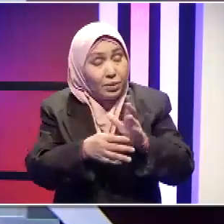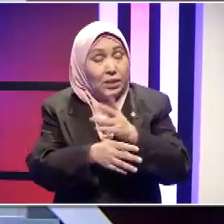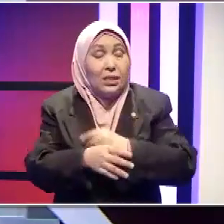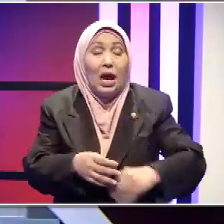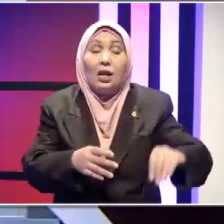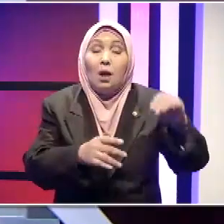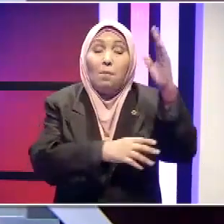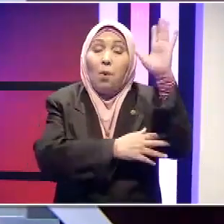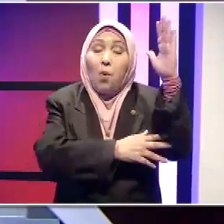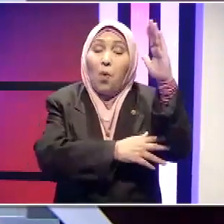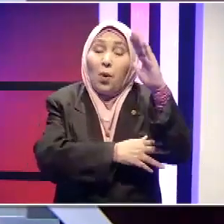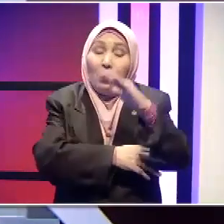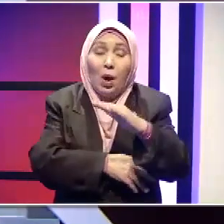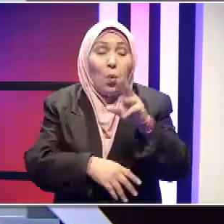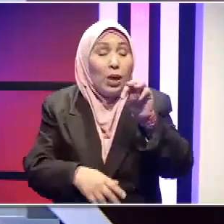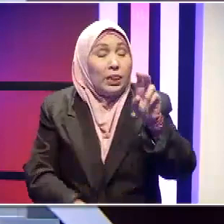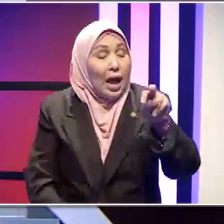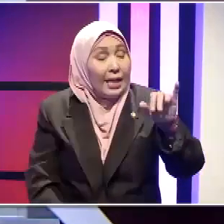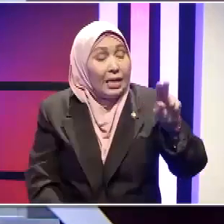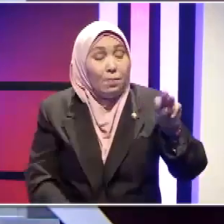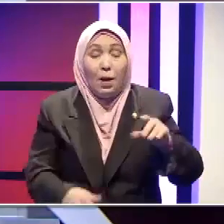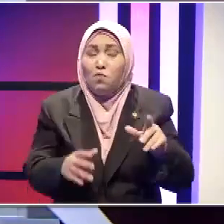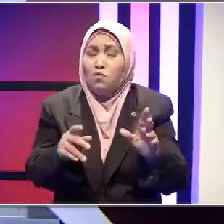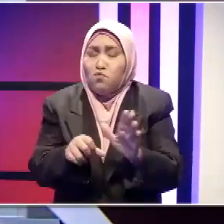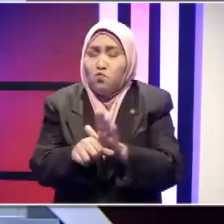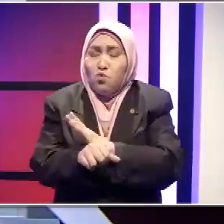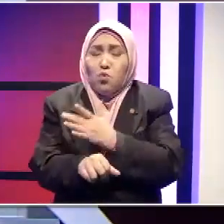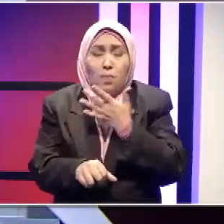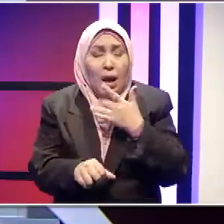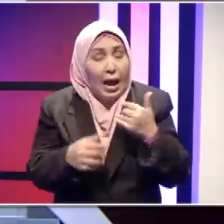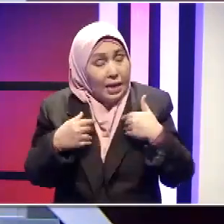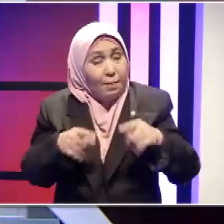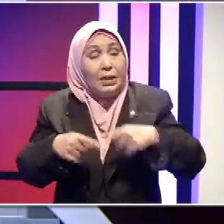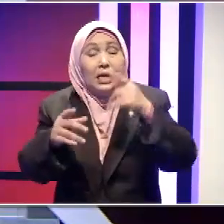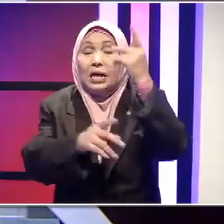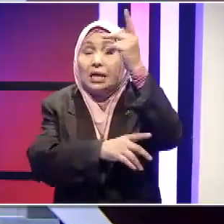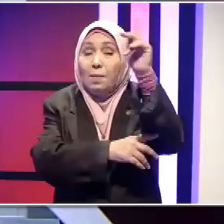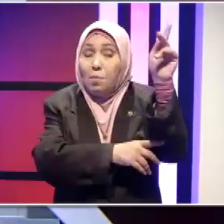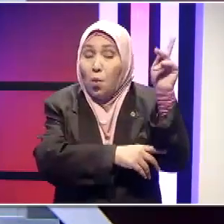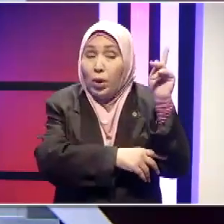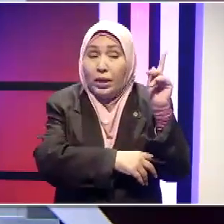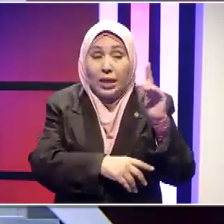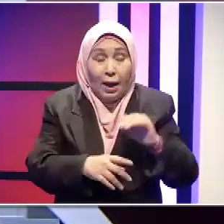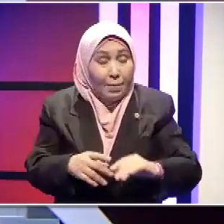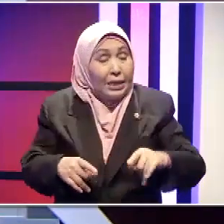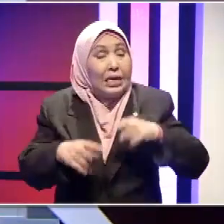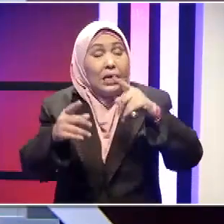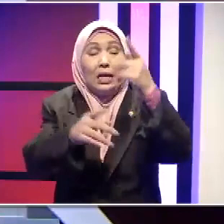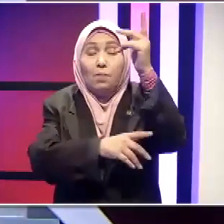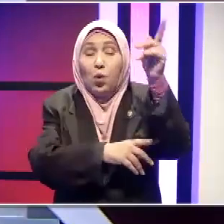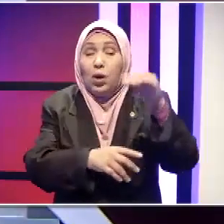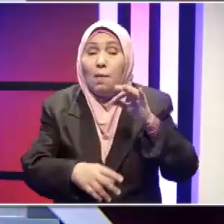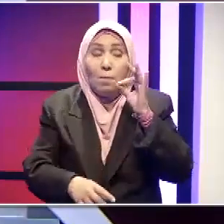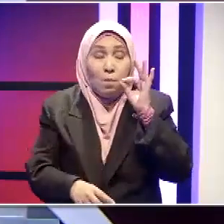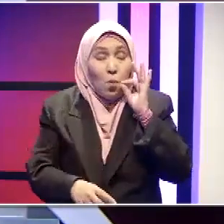warnai hai maaf masuk warnain penuh dengan kenikmatan Oh ada juga begitu Kebon tapi banyak duit betul ahli kebunku punya